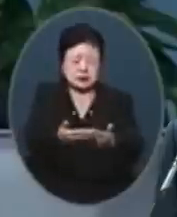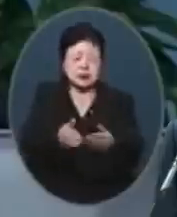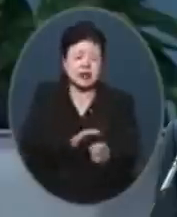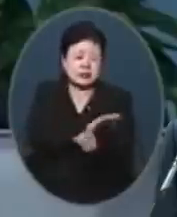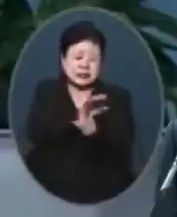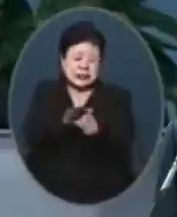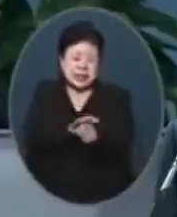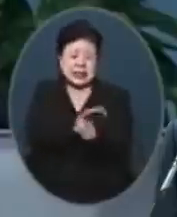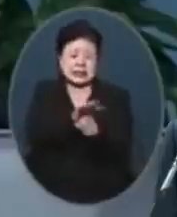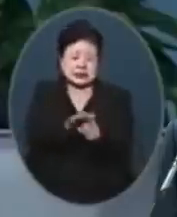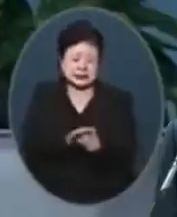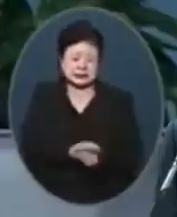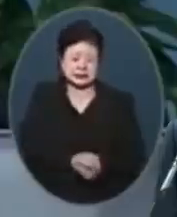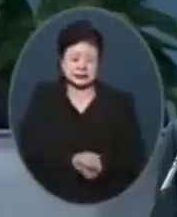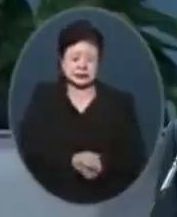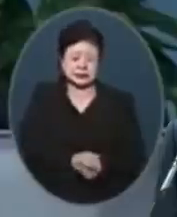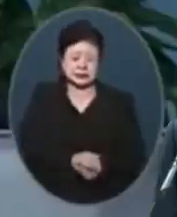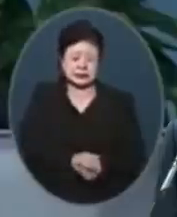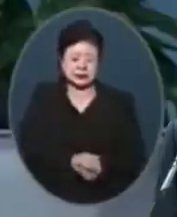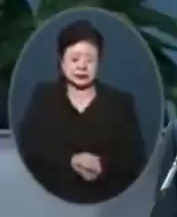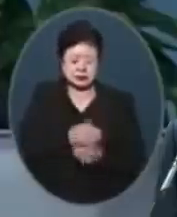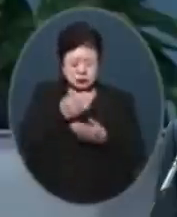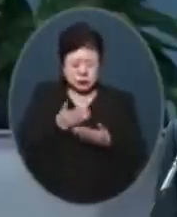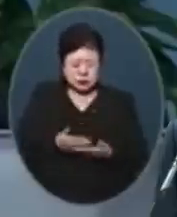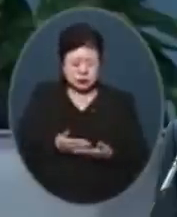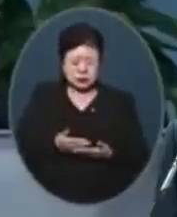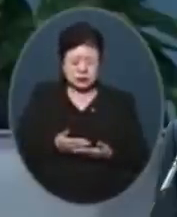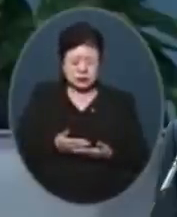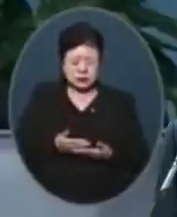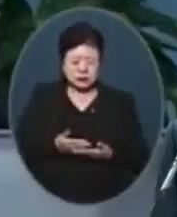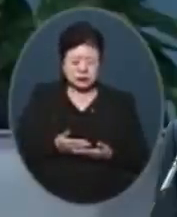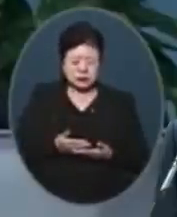사랑을 주셔서